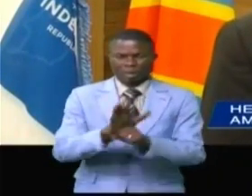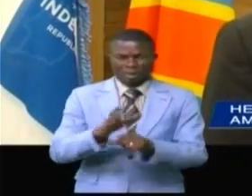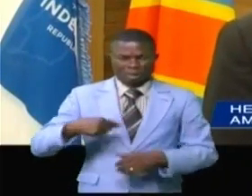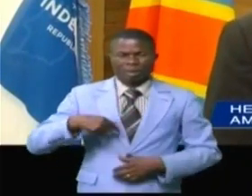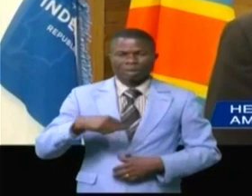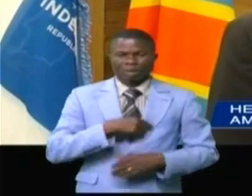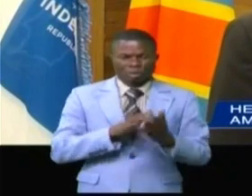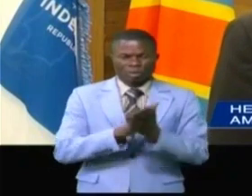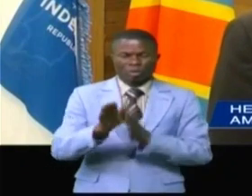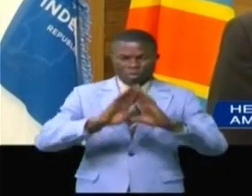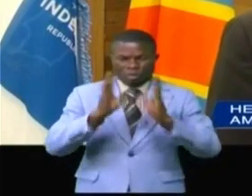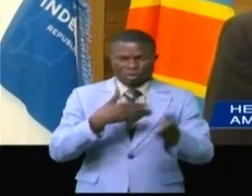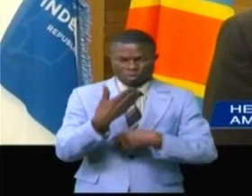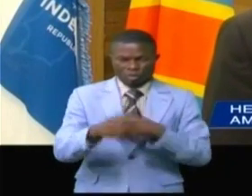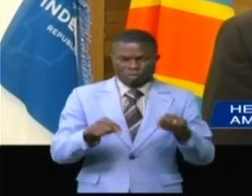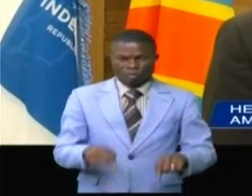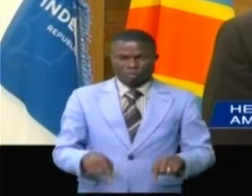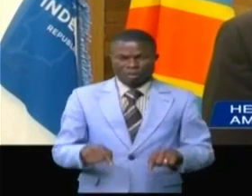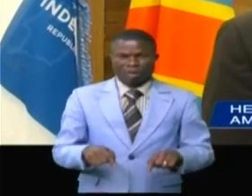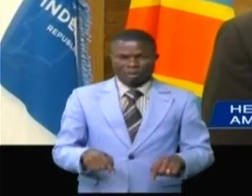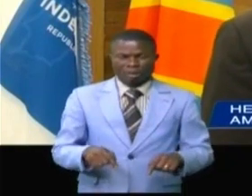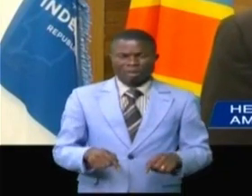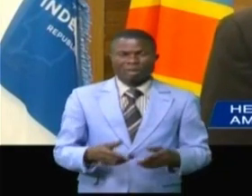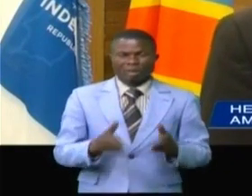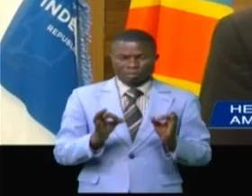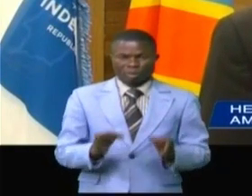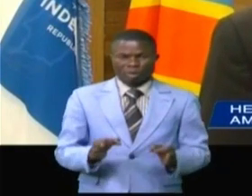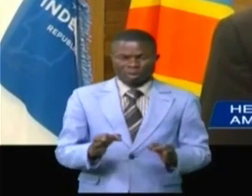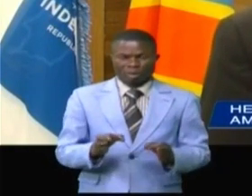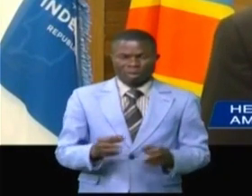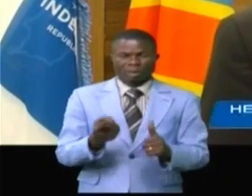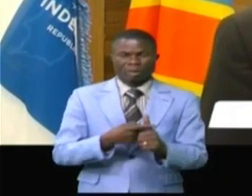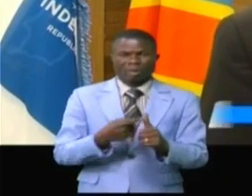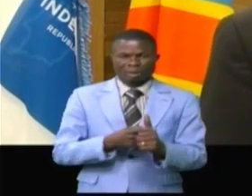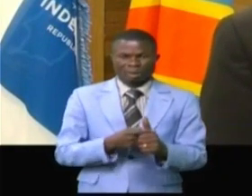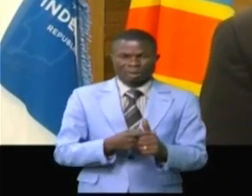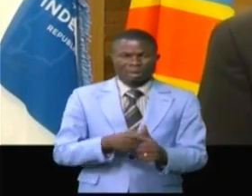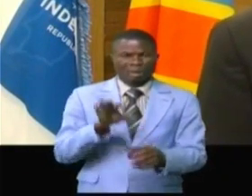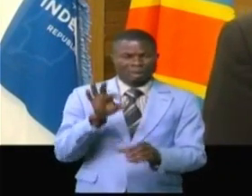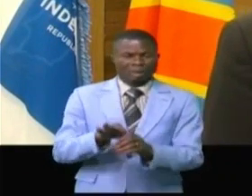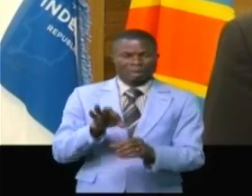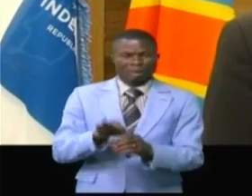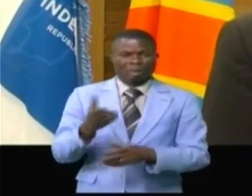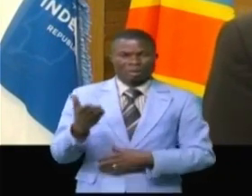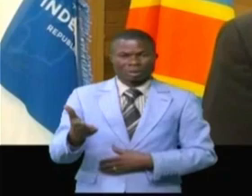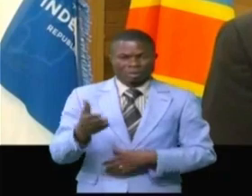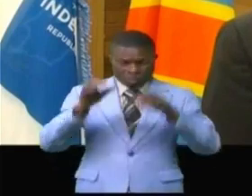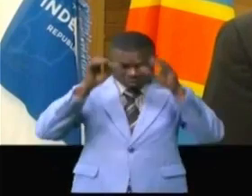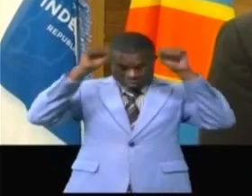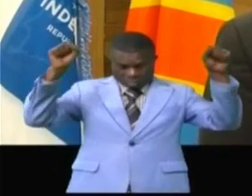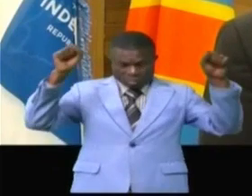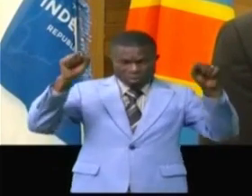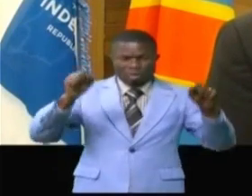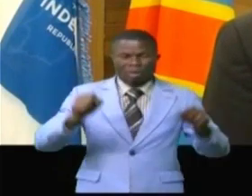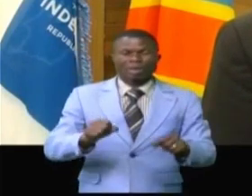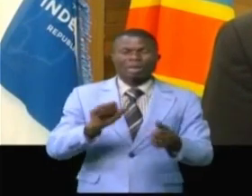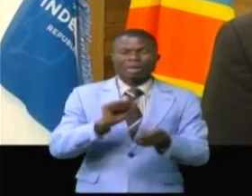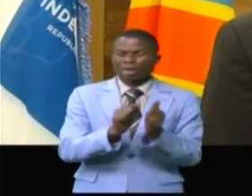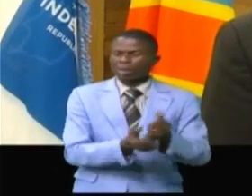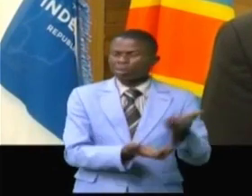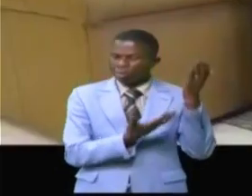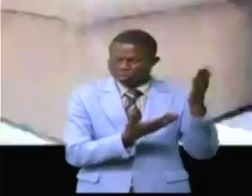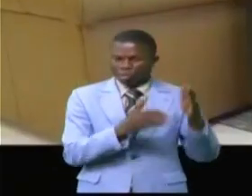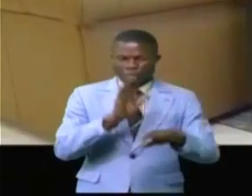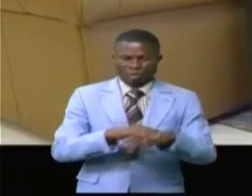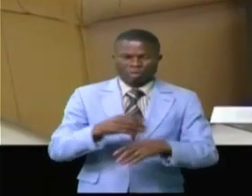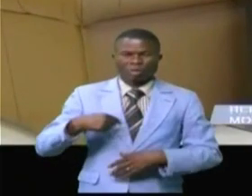s'intéresse avec tout ce qui se passe dans ce pays, et bien évidemment s'il y a des élections présidentielles, c'est un sujet qui nous